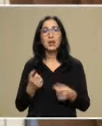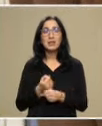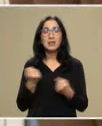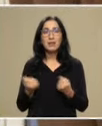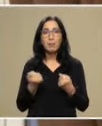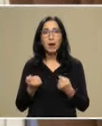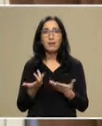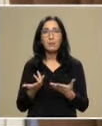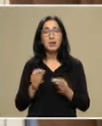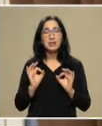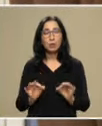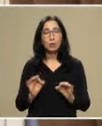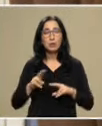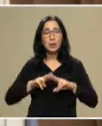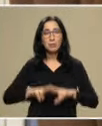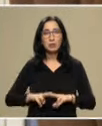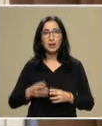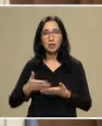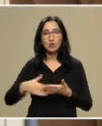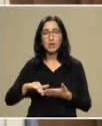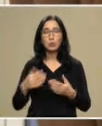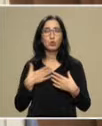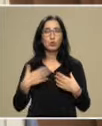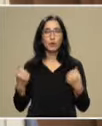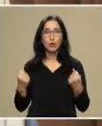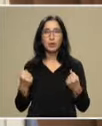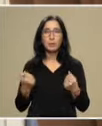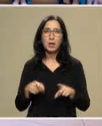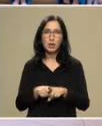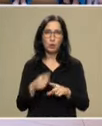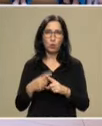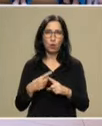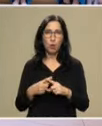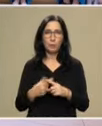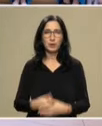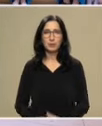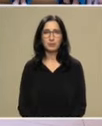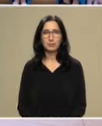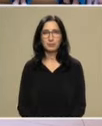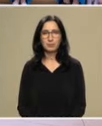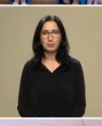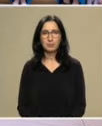пеене професионално, но със сигурност искам да остане част от живота ми, ако не поне като хобби.